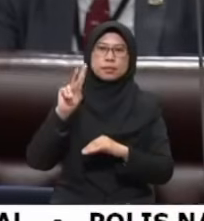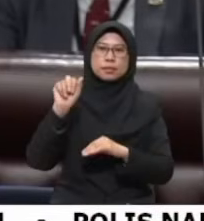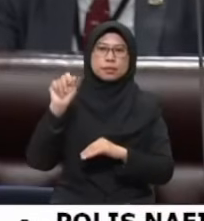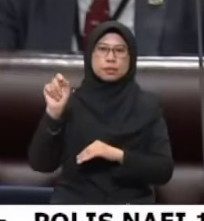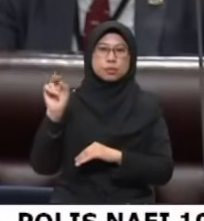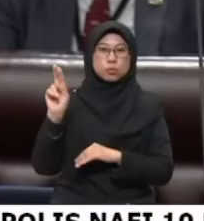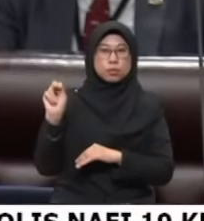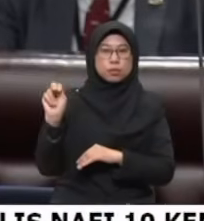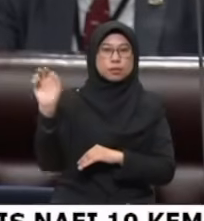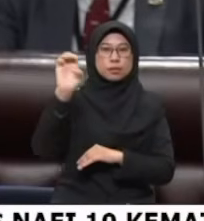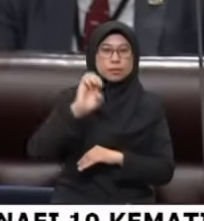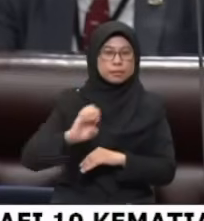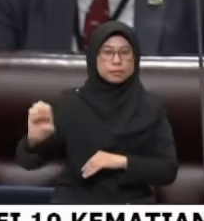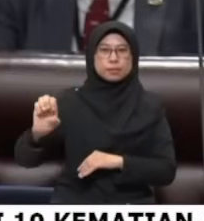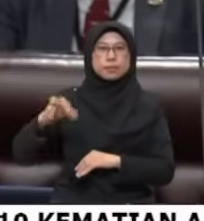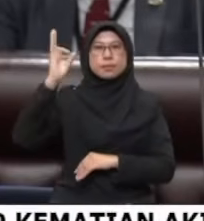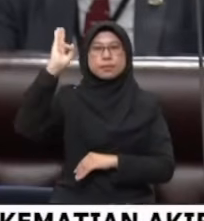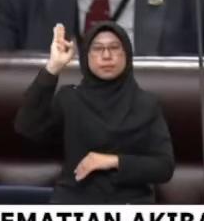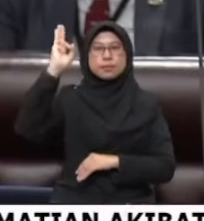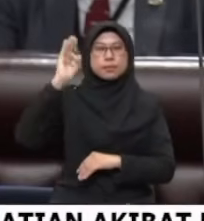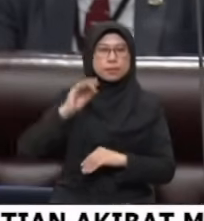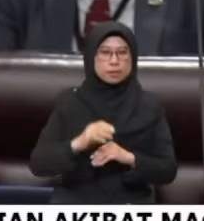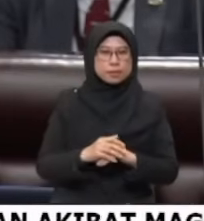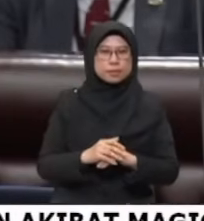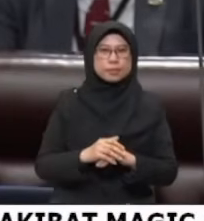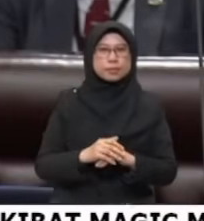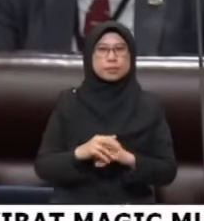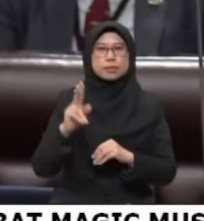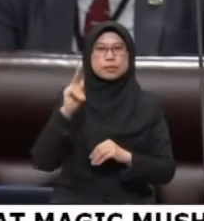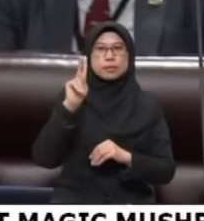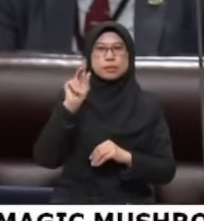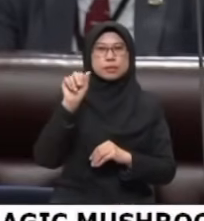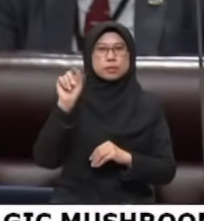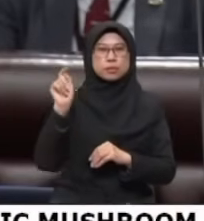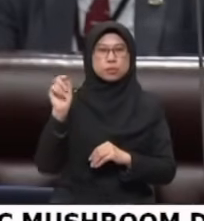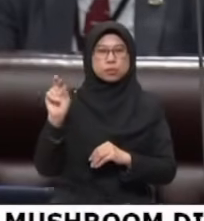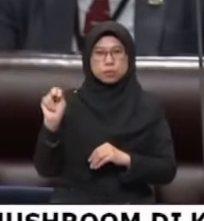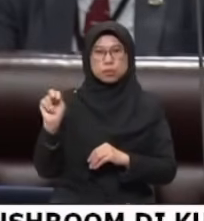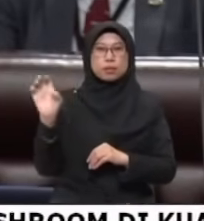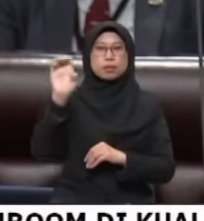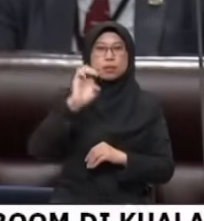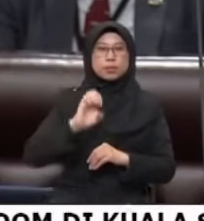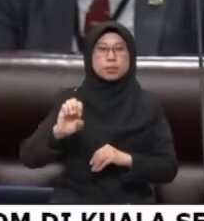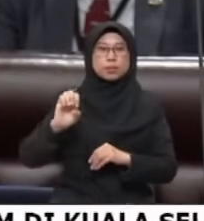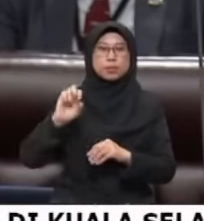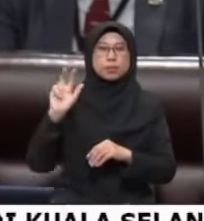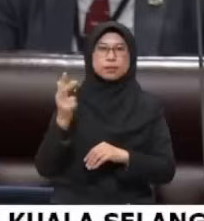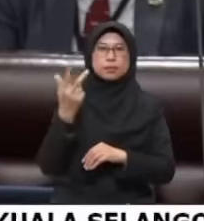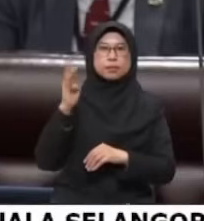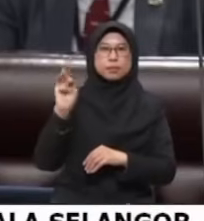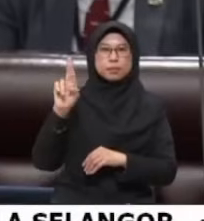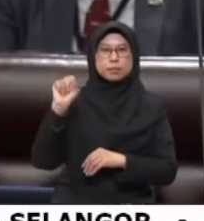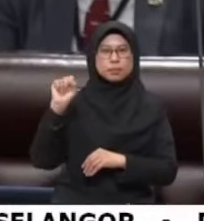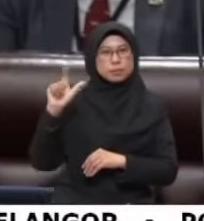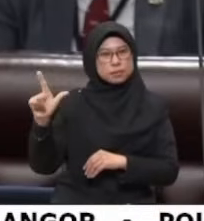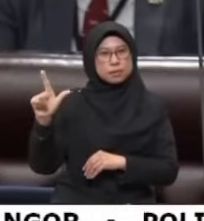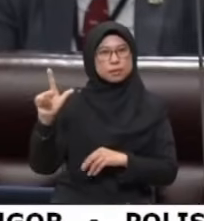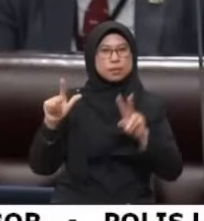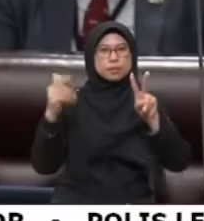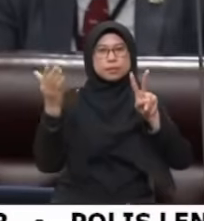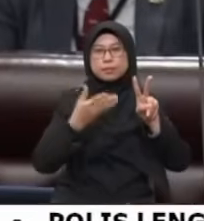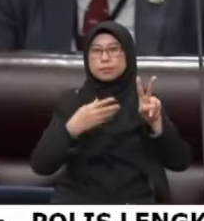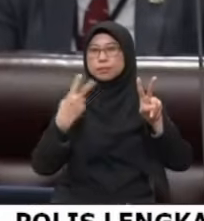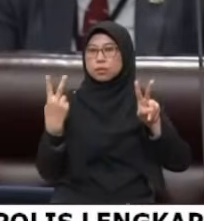ke-24 dan forum menteri Indo Pasifik kesatuan eropah ketiga di brzel pada 2 Februari